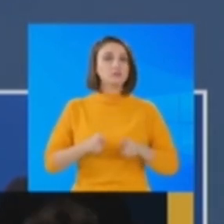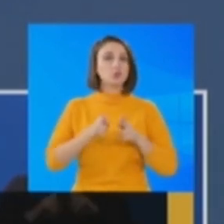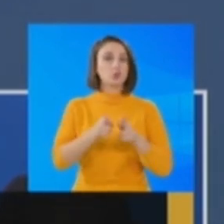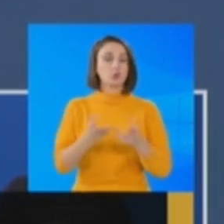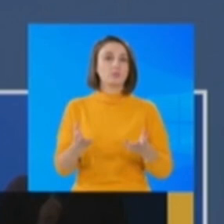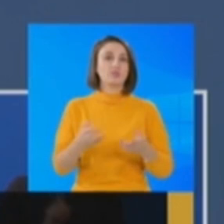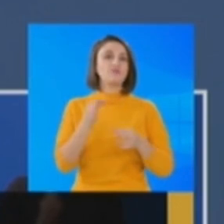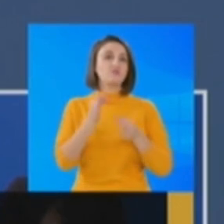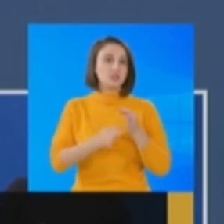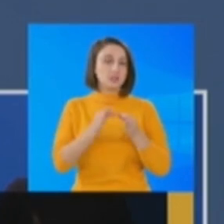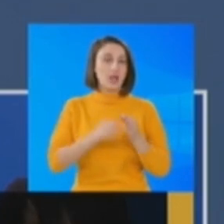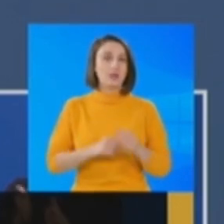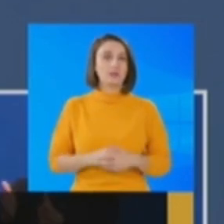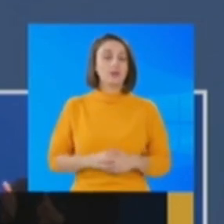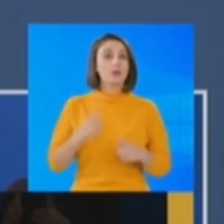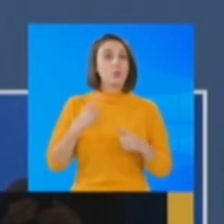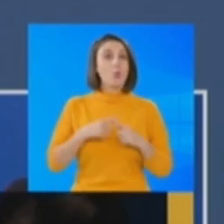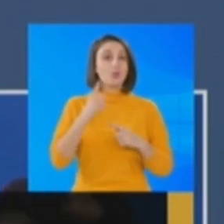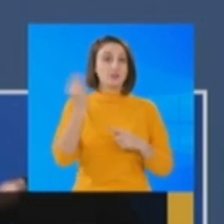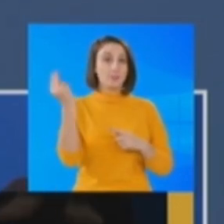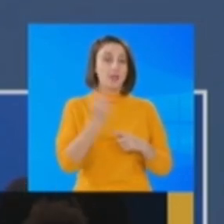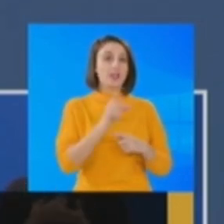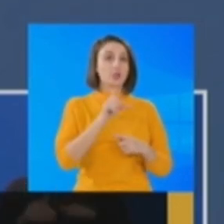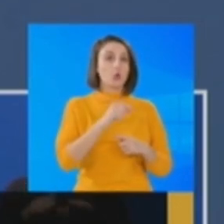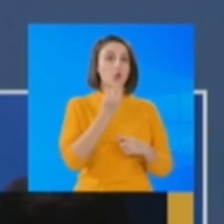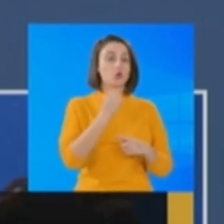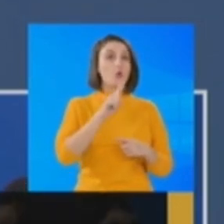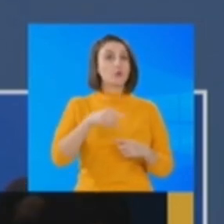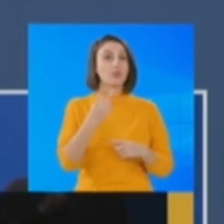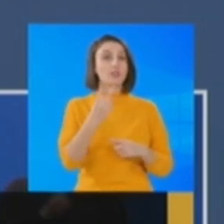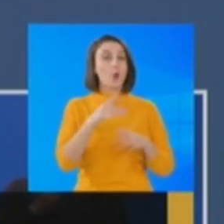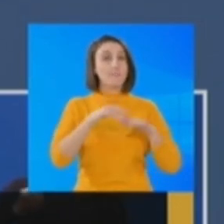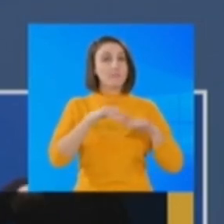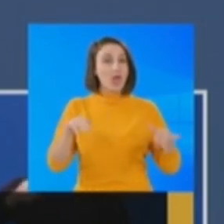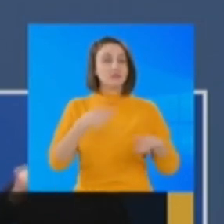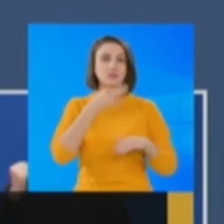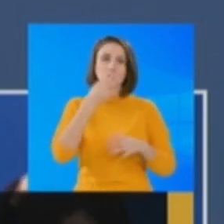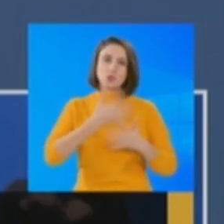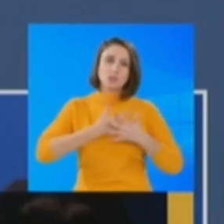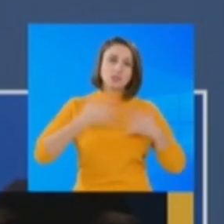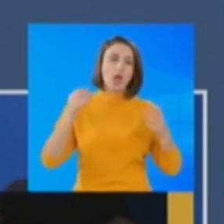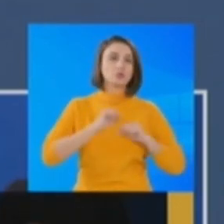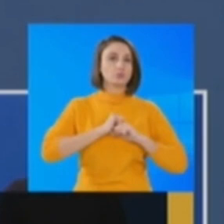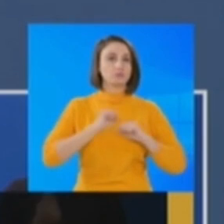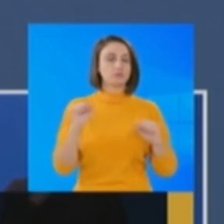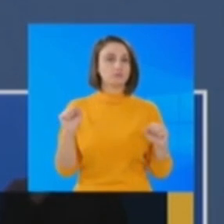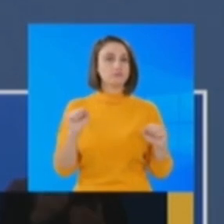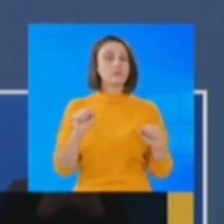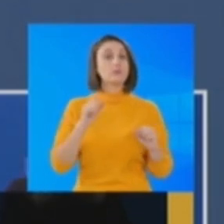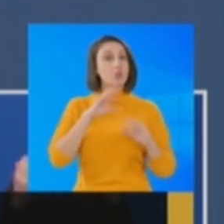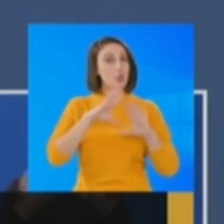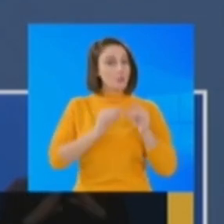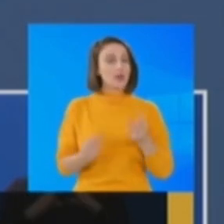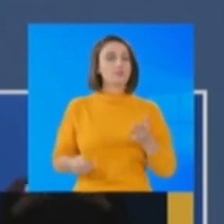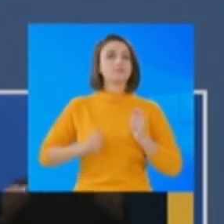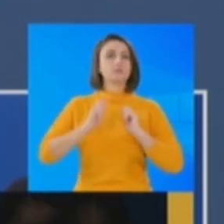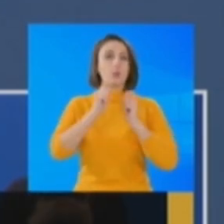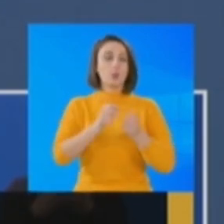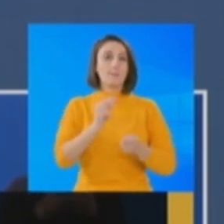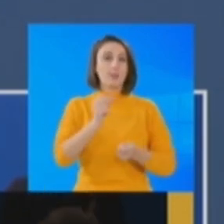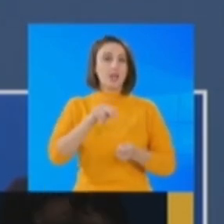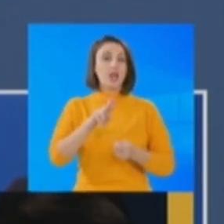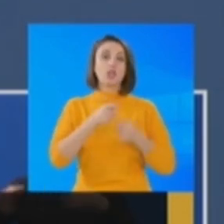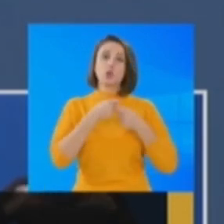aceeași traiectorie fiscală cu acest plan de 29,2 miliarde. Răspunsul este clar, ferm, România va depune